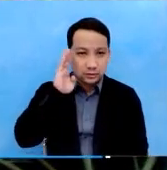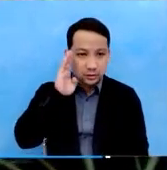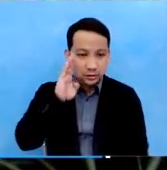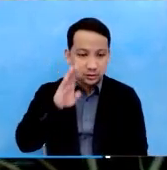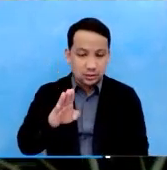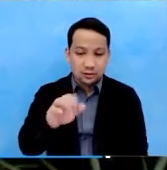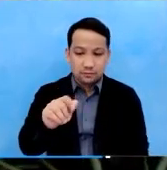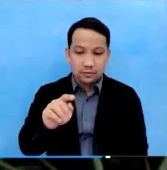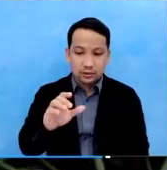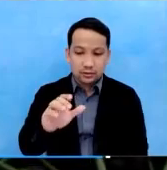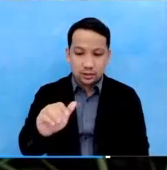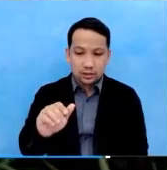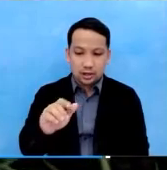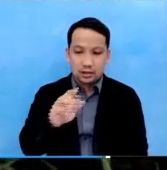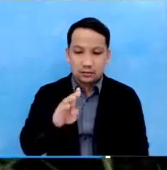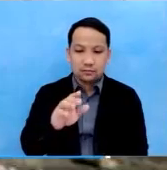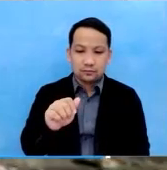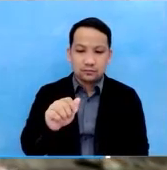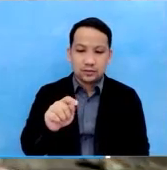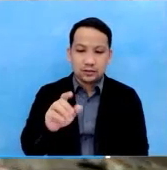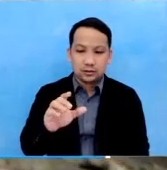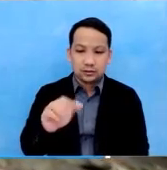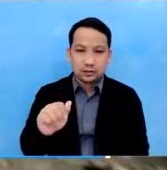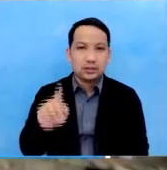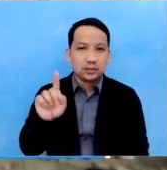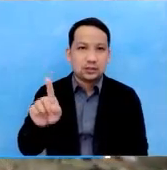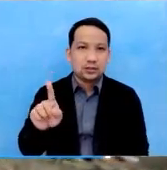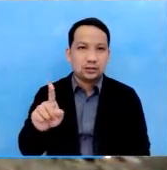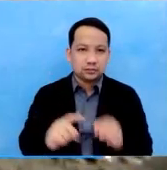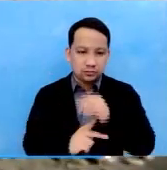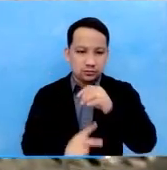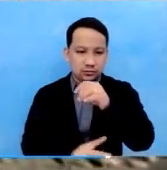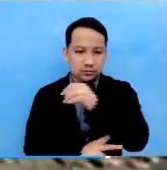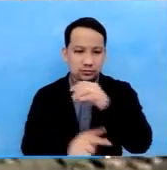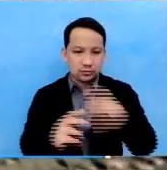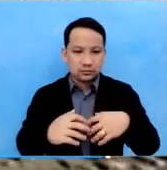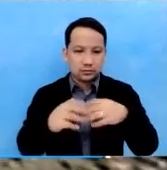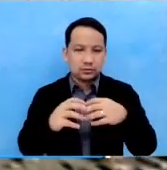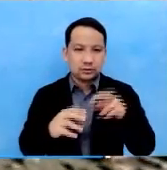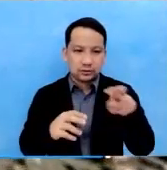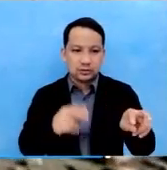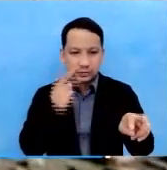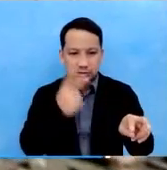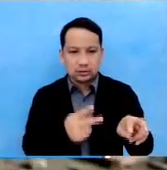tulay na na-report at tiningnan namin na nag-crack.